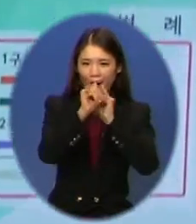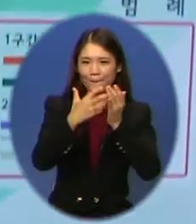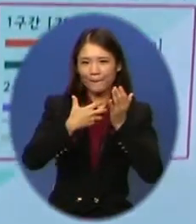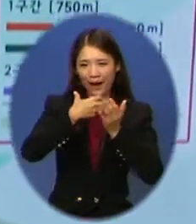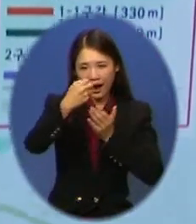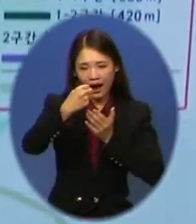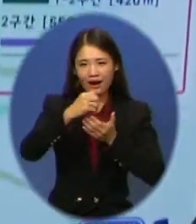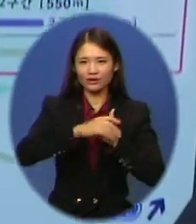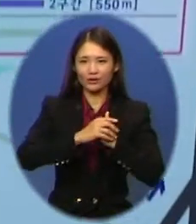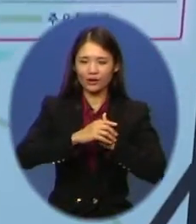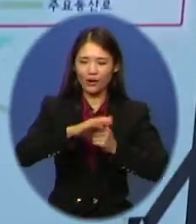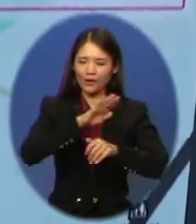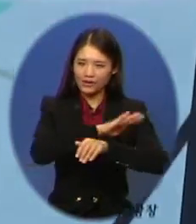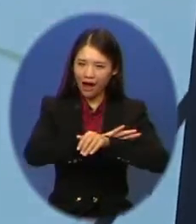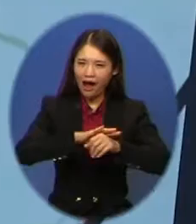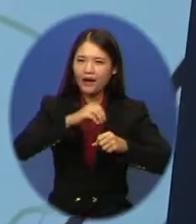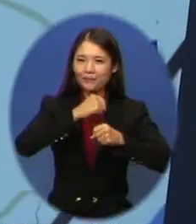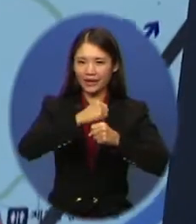길이라고 합니다.